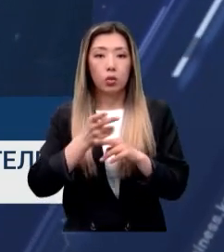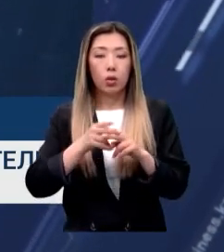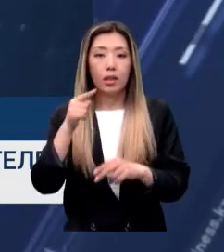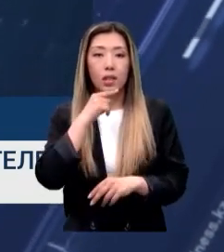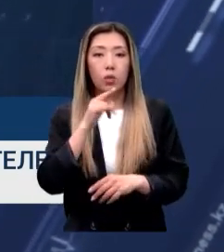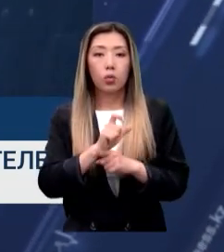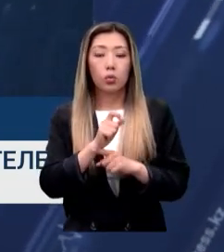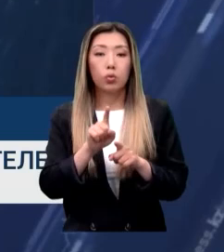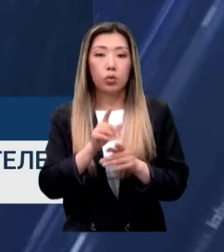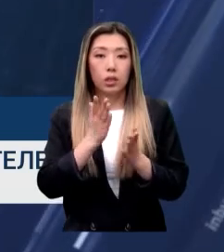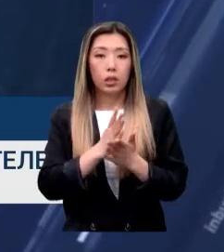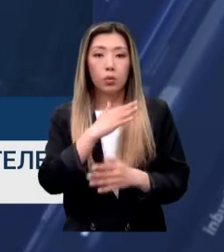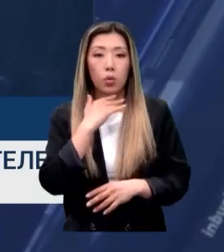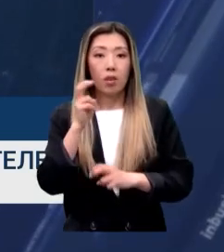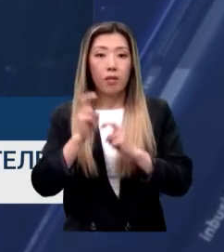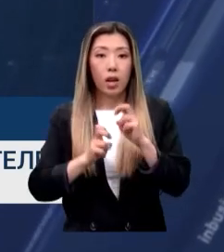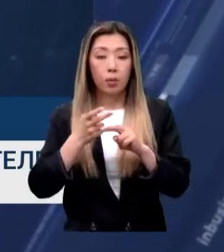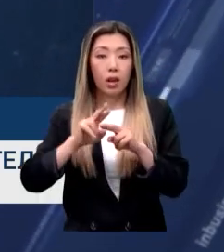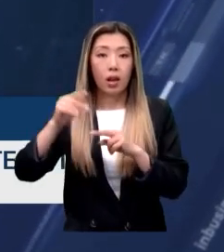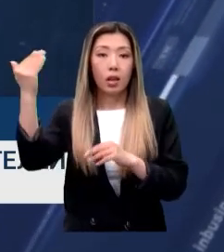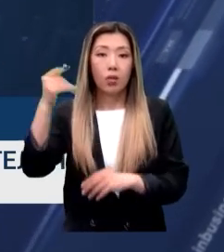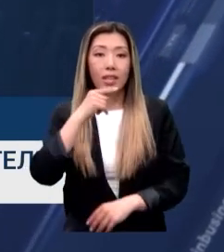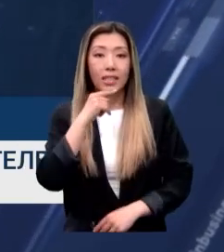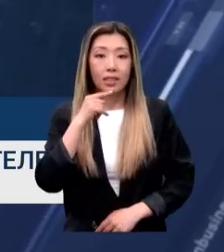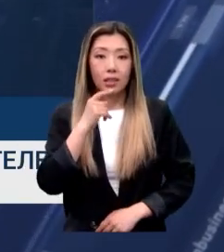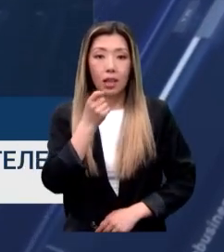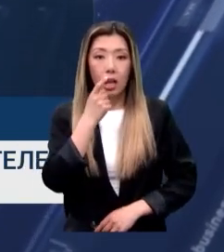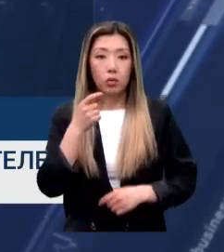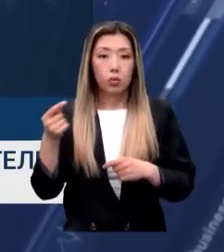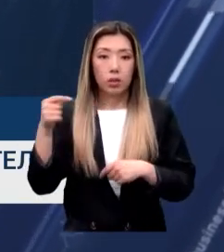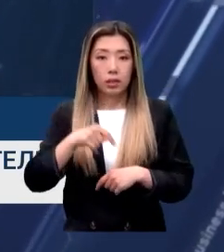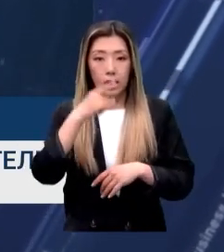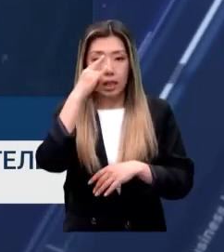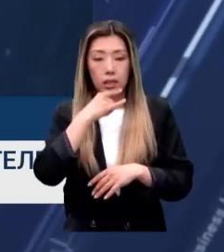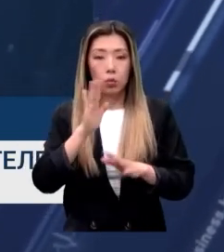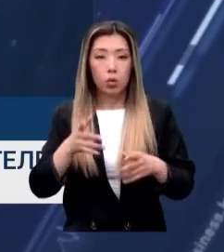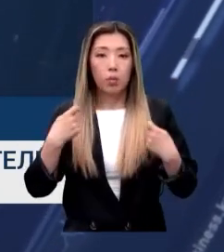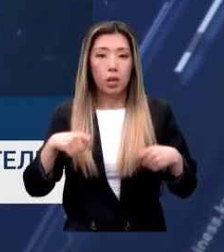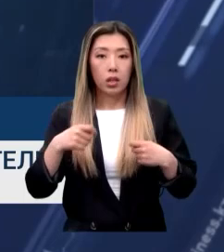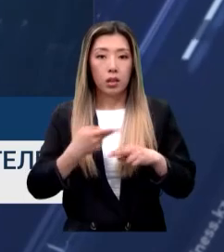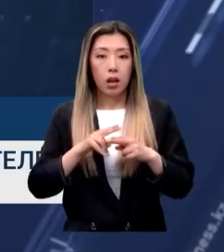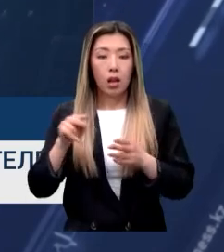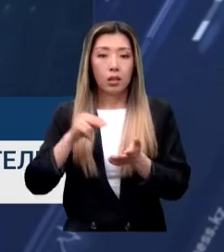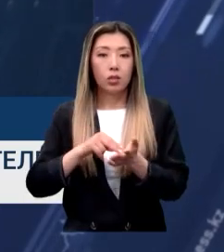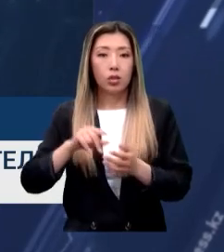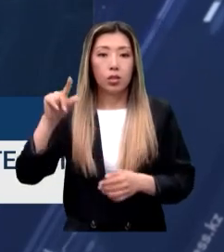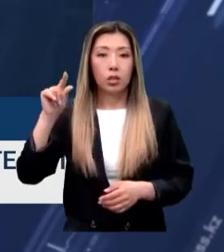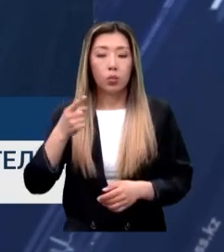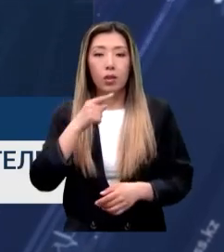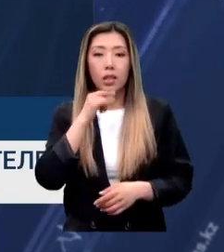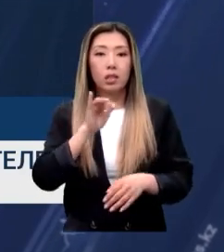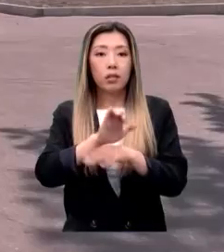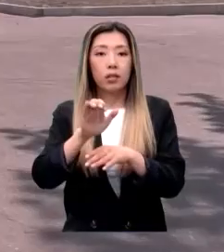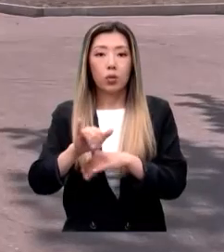фабрик. Поэтому это яйцо, вероятно, вполне вероятно, будет заходить на рынки Казахстана. Потому что России больше некуда